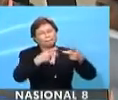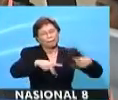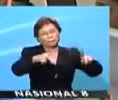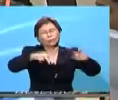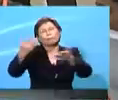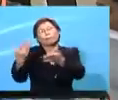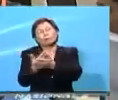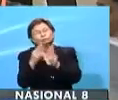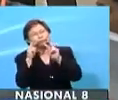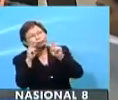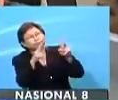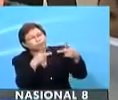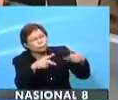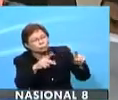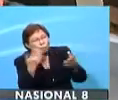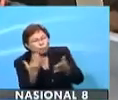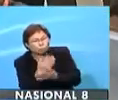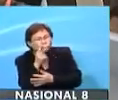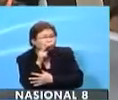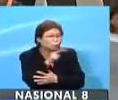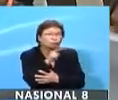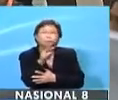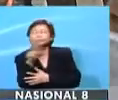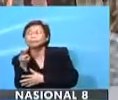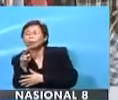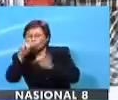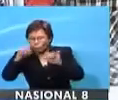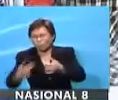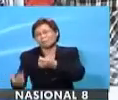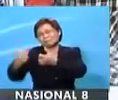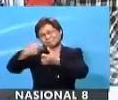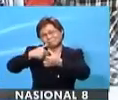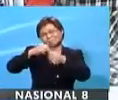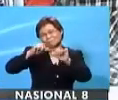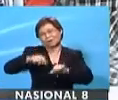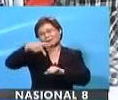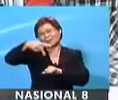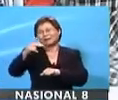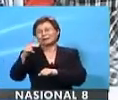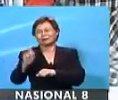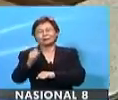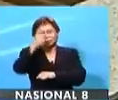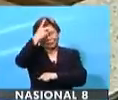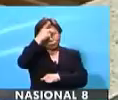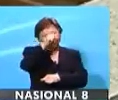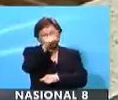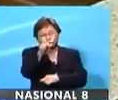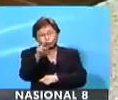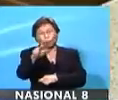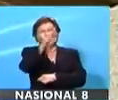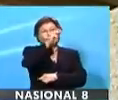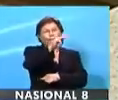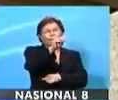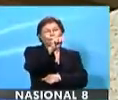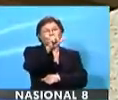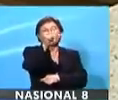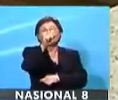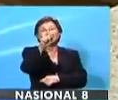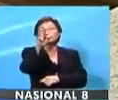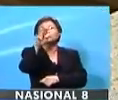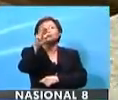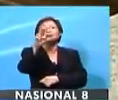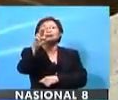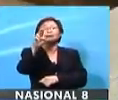pasaran-pasaran baru yang mereka boleh ceburi. Tambah Datuk Zulkifli, Matrade akan memperhebatkan